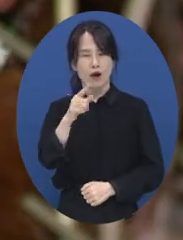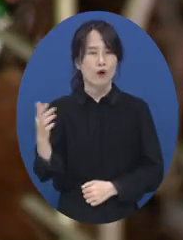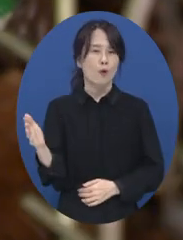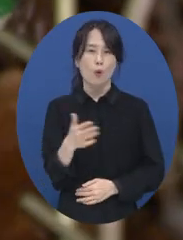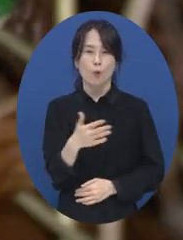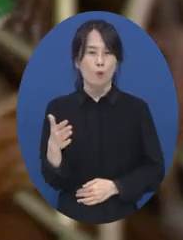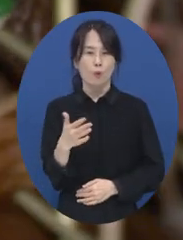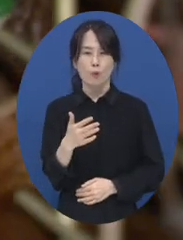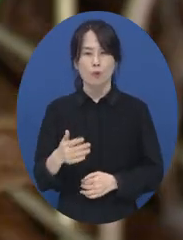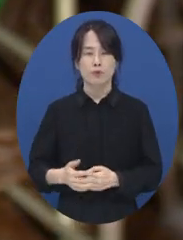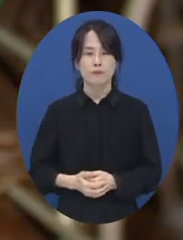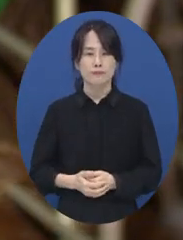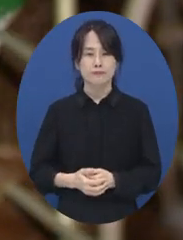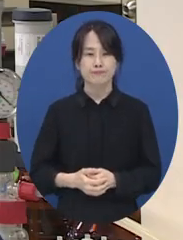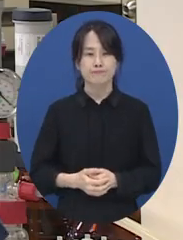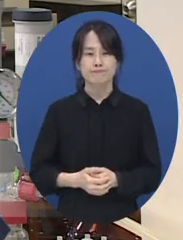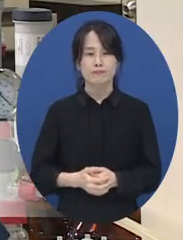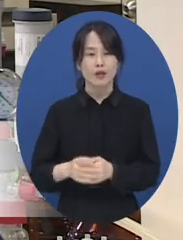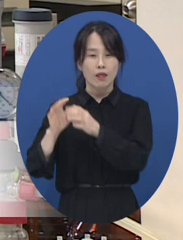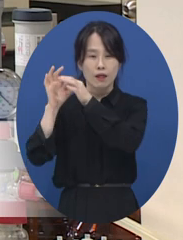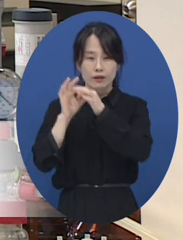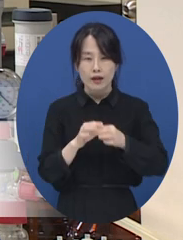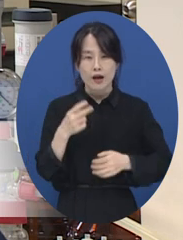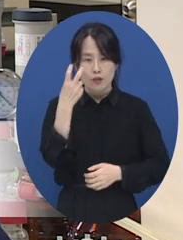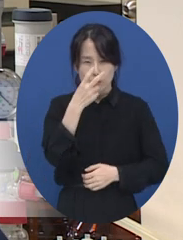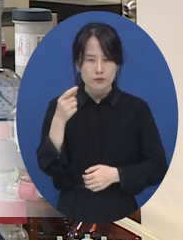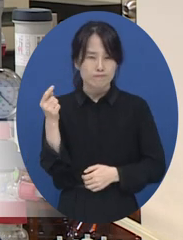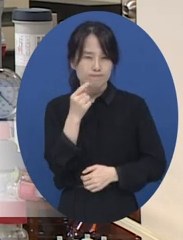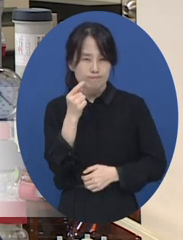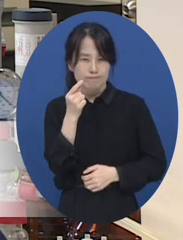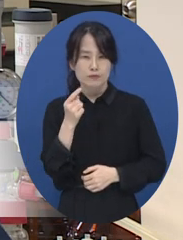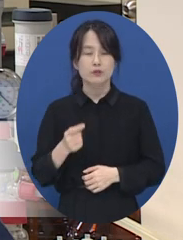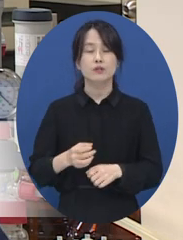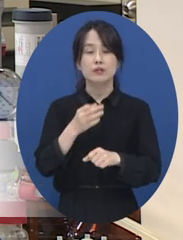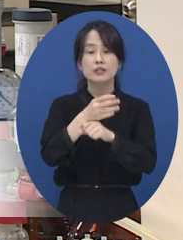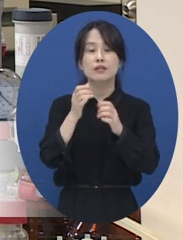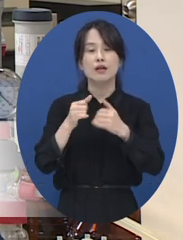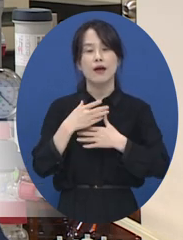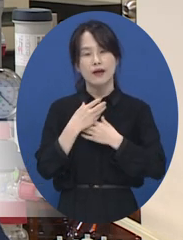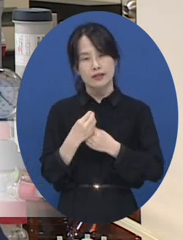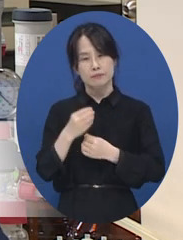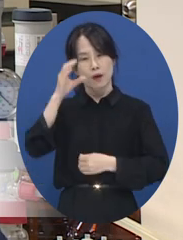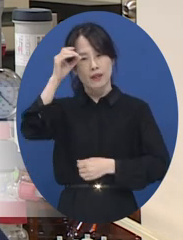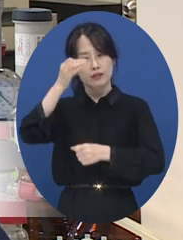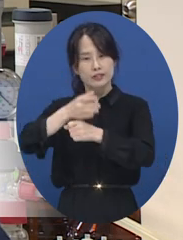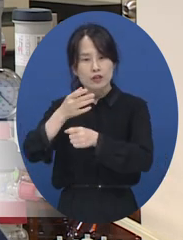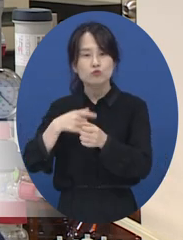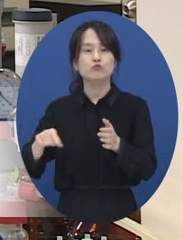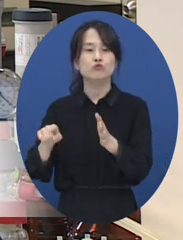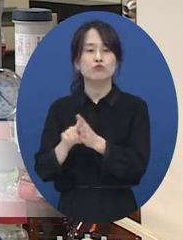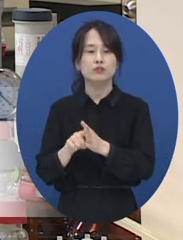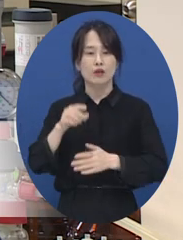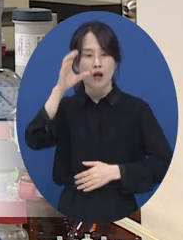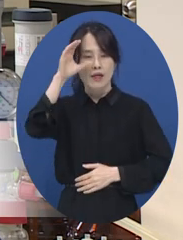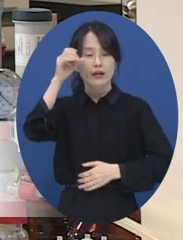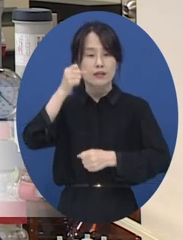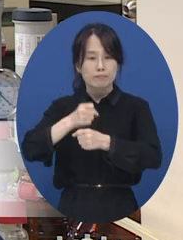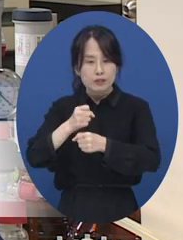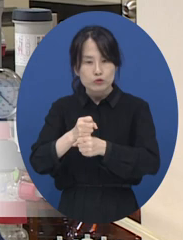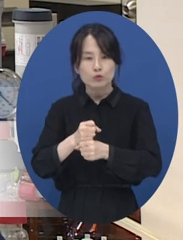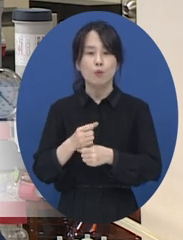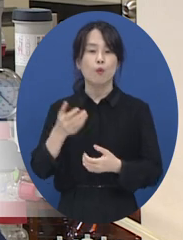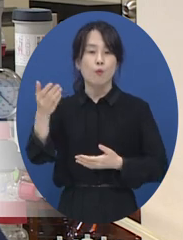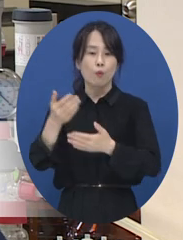한국도 없었습니다 종교 동안 지속적으로 검사를 강화하여 서 소비자가 안심하고 계산을 선택할 수 있도록